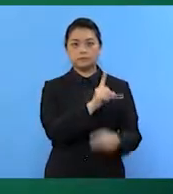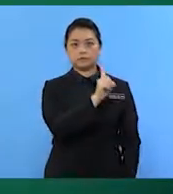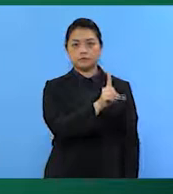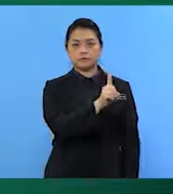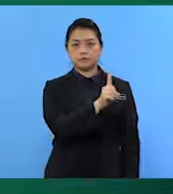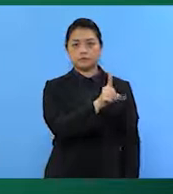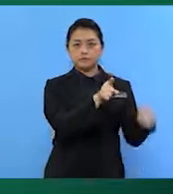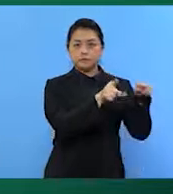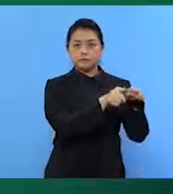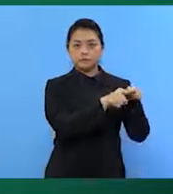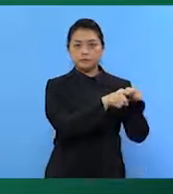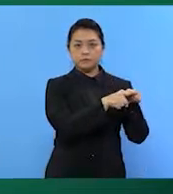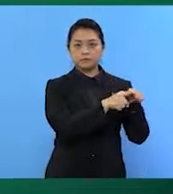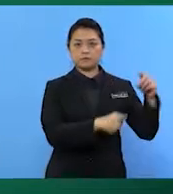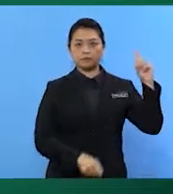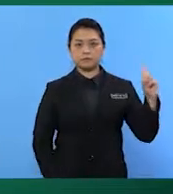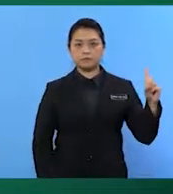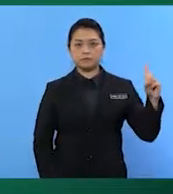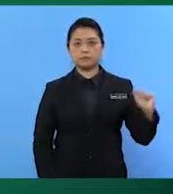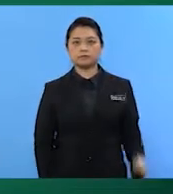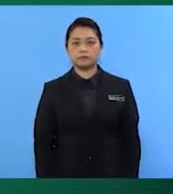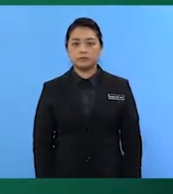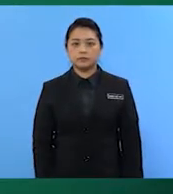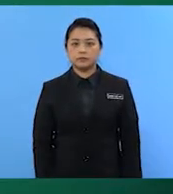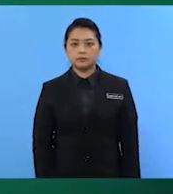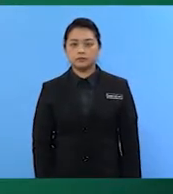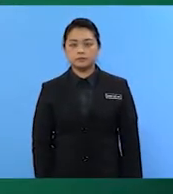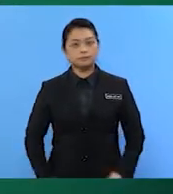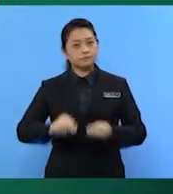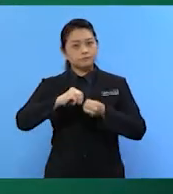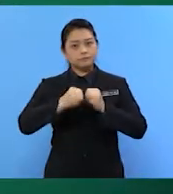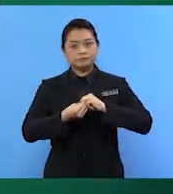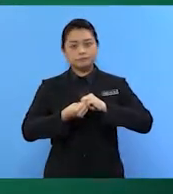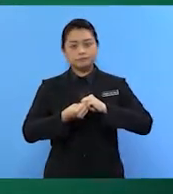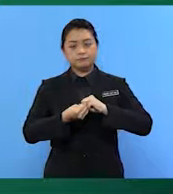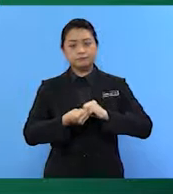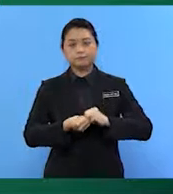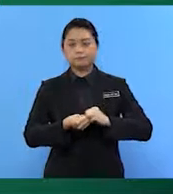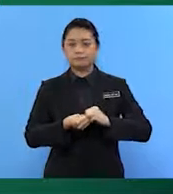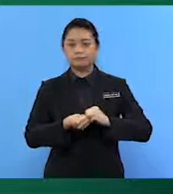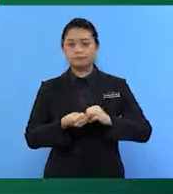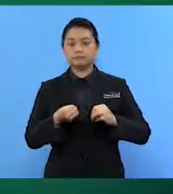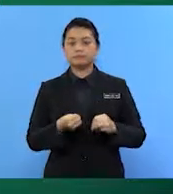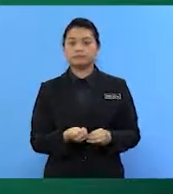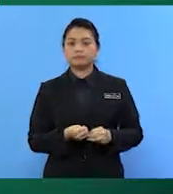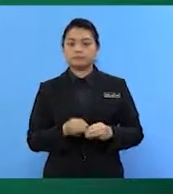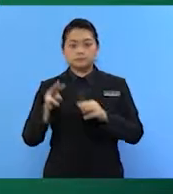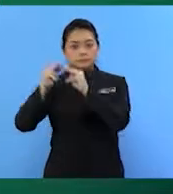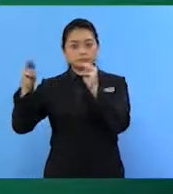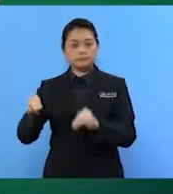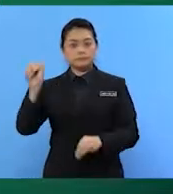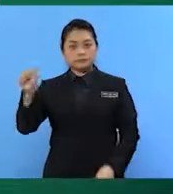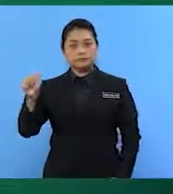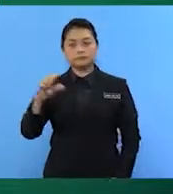1 menghasilkan 1. Maka, hasil darab matriks A